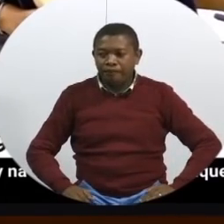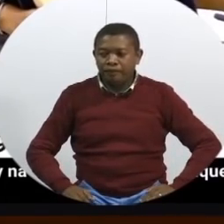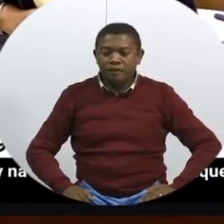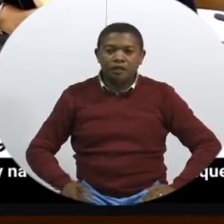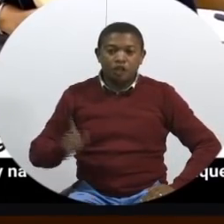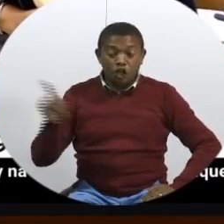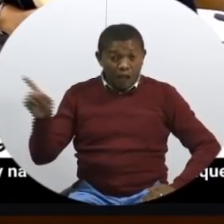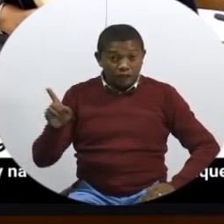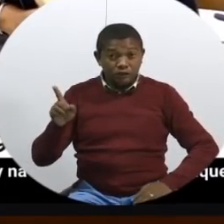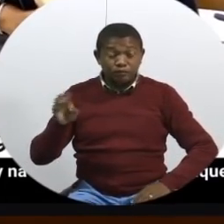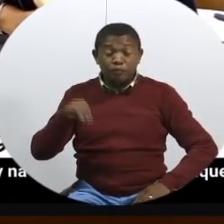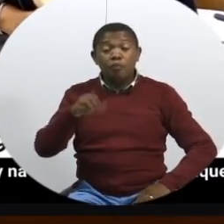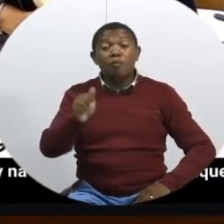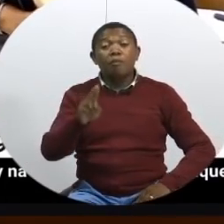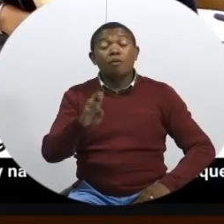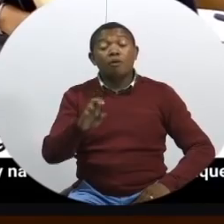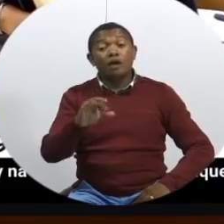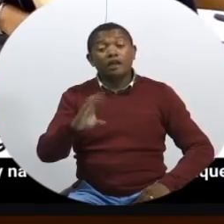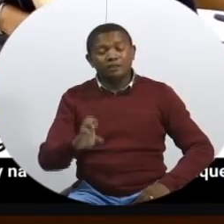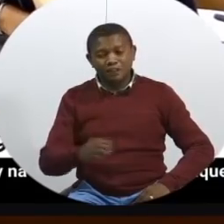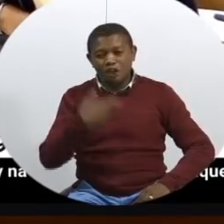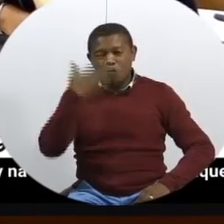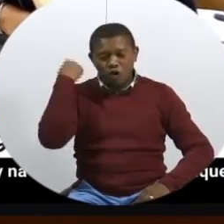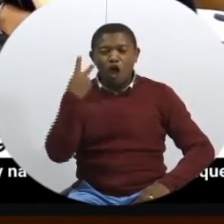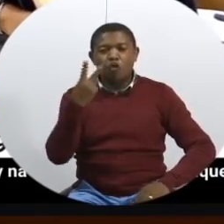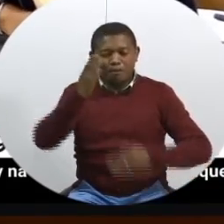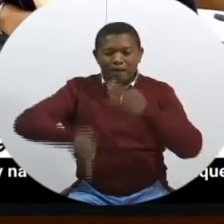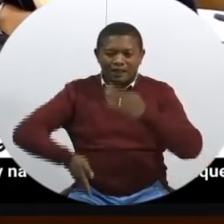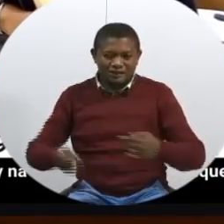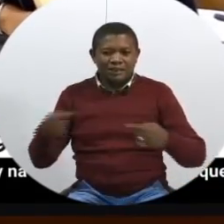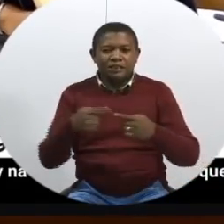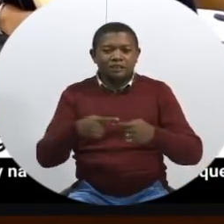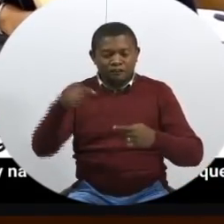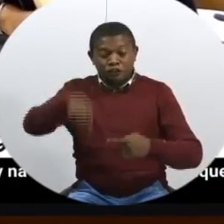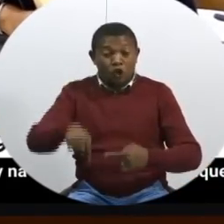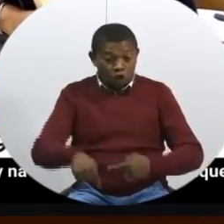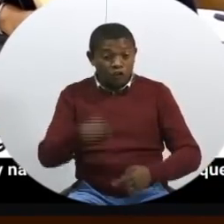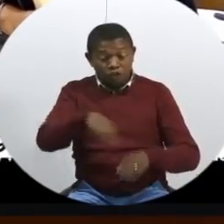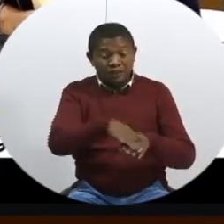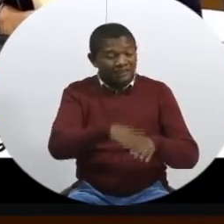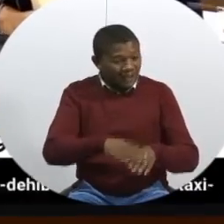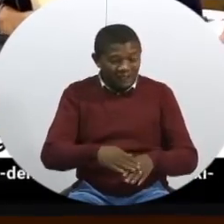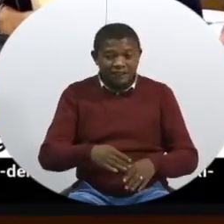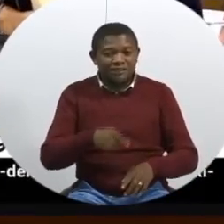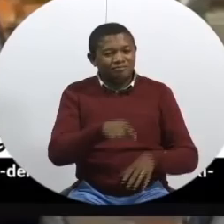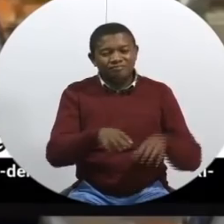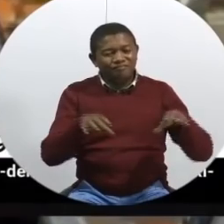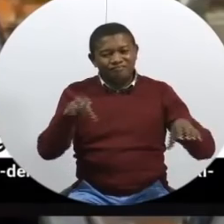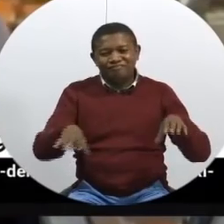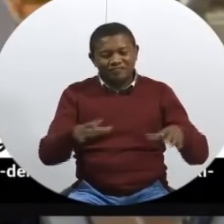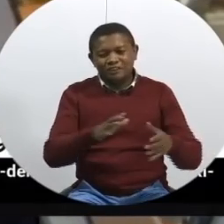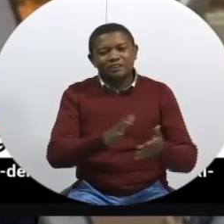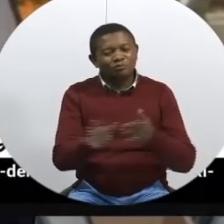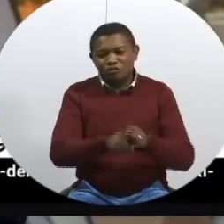aminy no maty. Ny antsika eto dia arahana akaiky ny fahasalamany ireo an olona izay marary